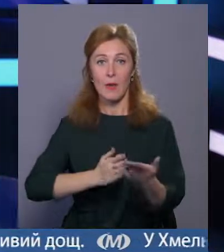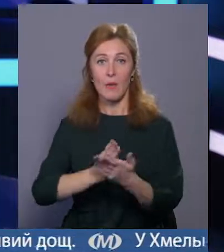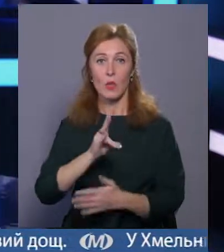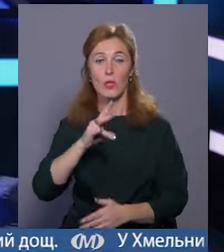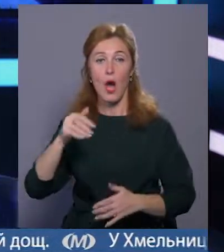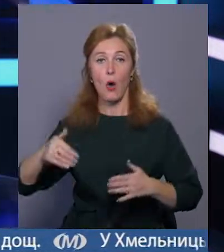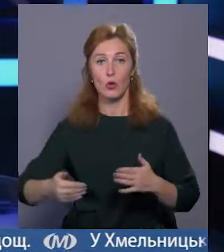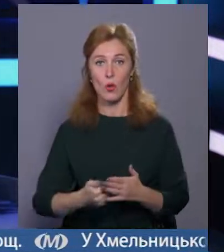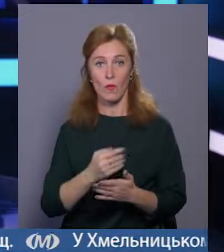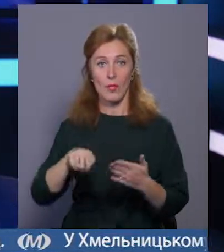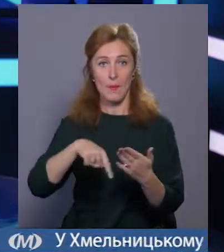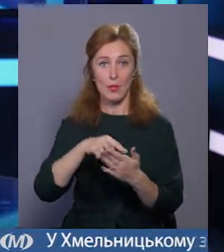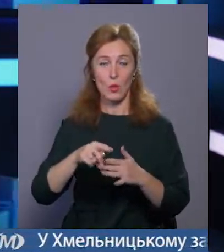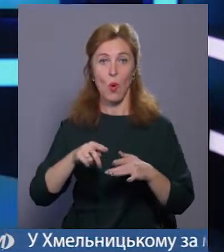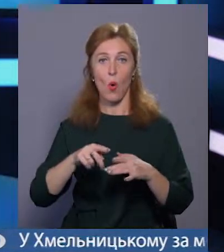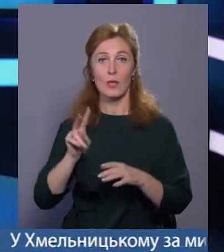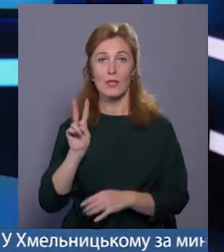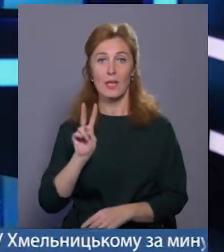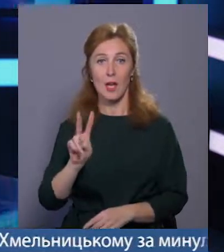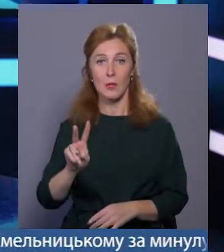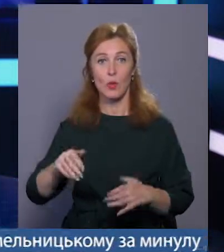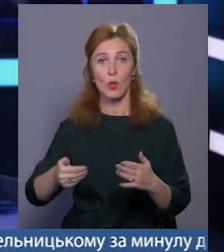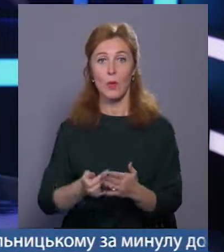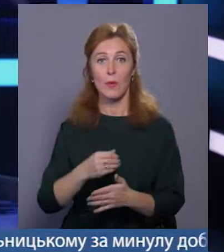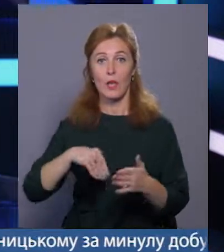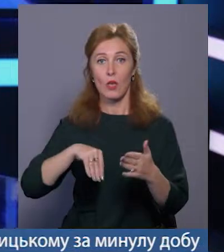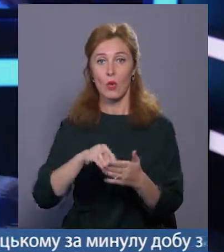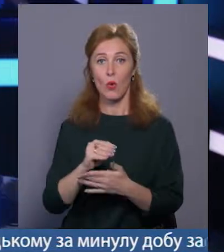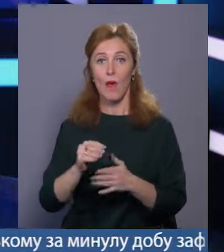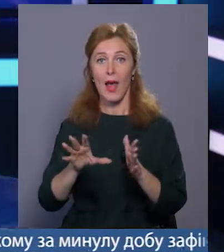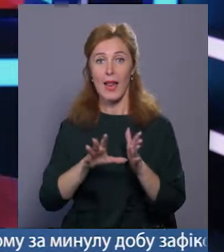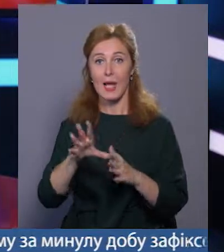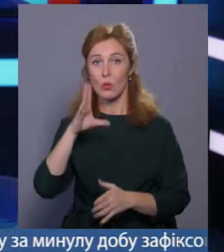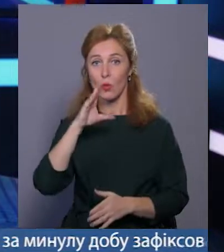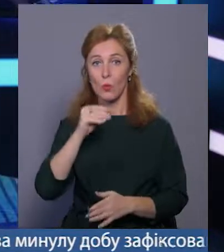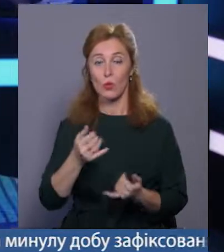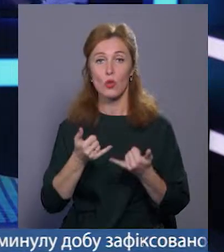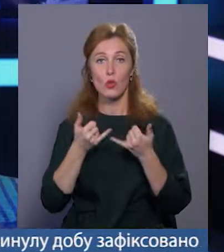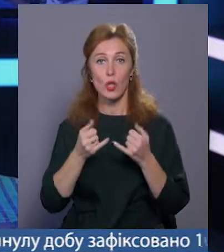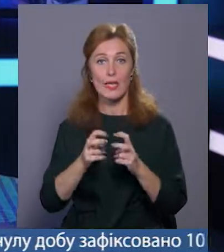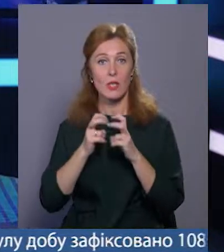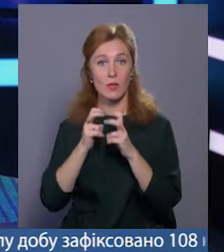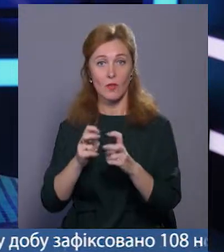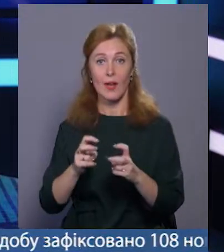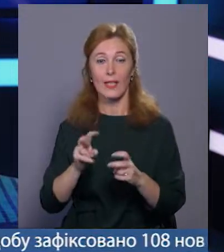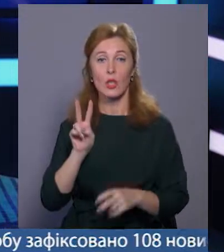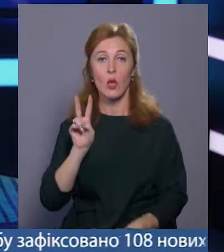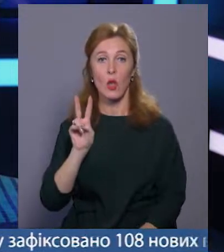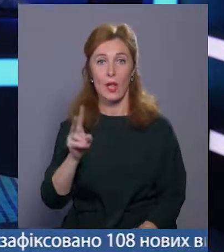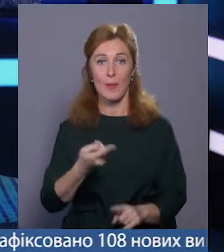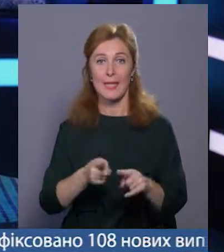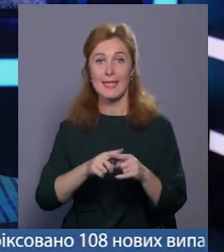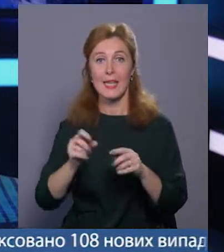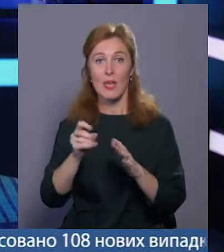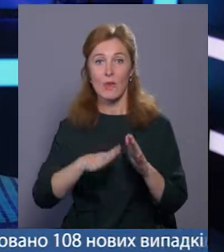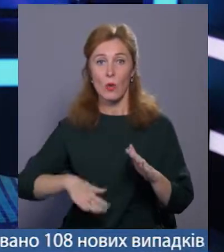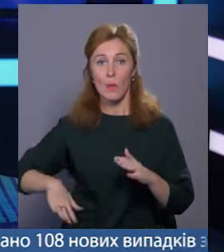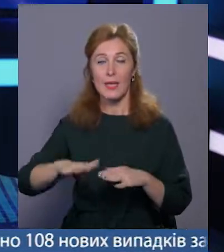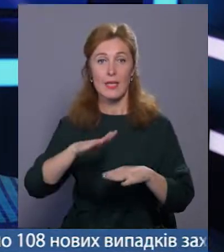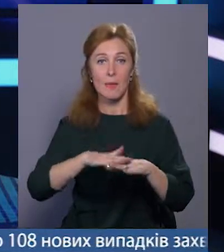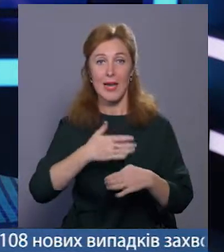міського транспорту та закупівлю винятково електробусів, сучасних трамваїв та тролейбусів. На це Європейський інвестиційний